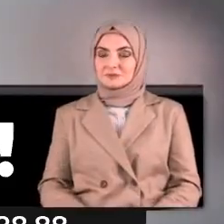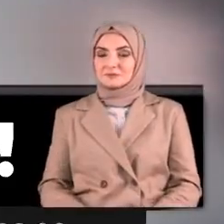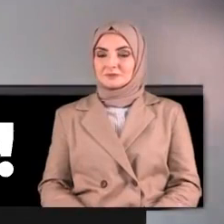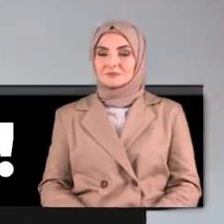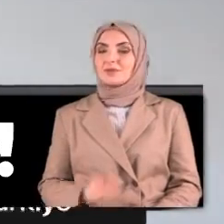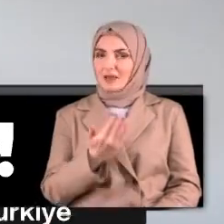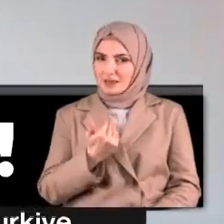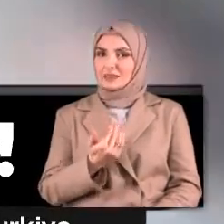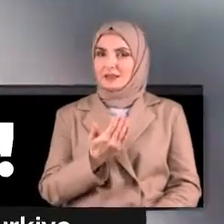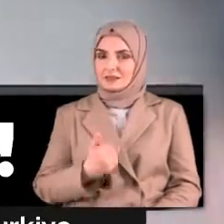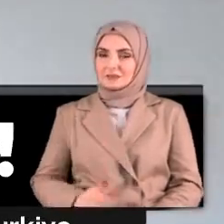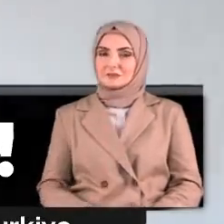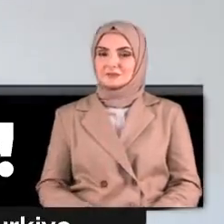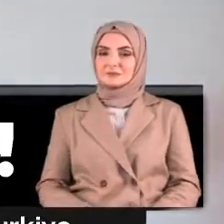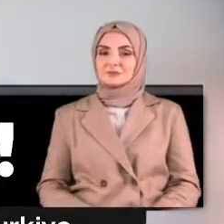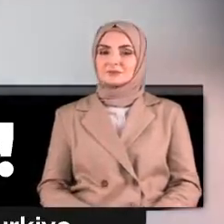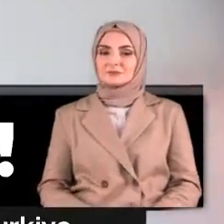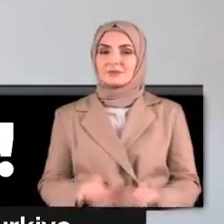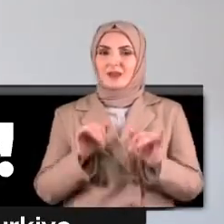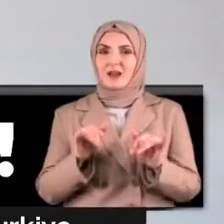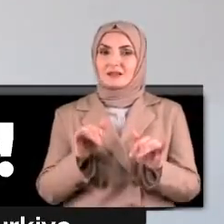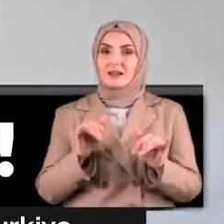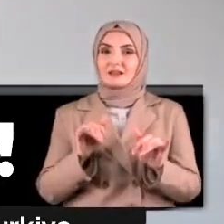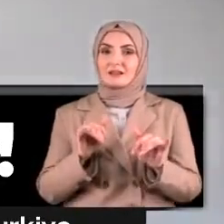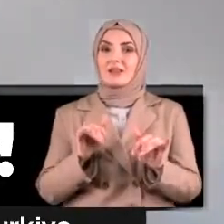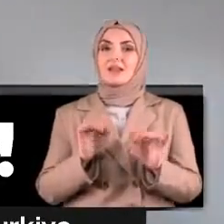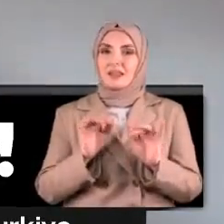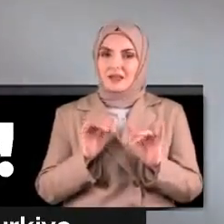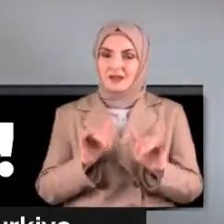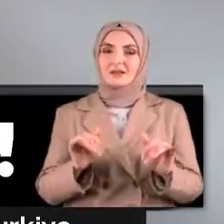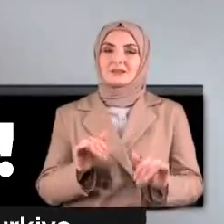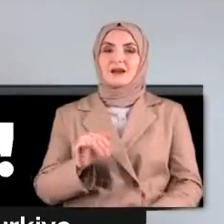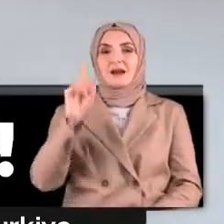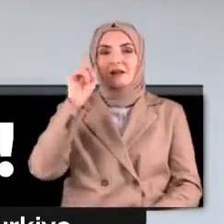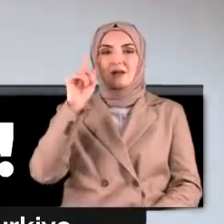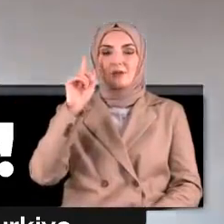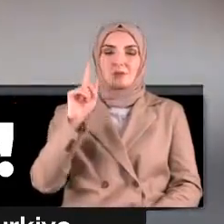Geldi. Öyle geldi. Aynı o şekilde. Aynı gel. Allahu Ekber.